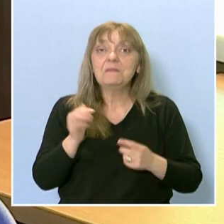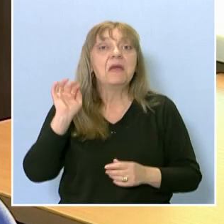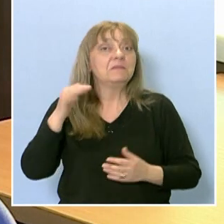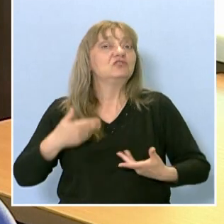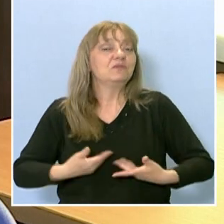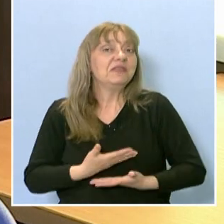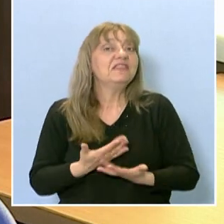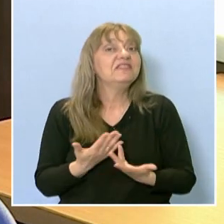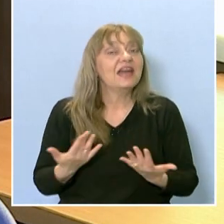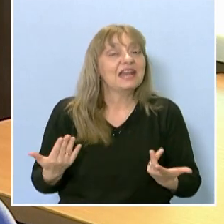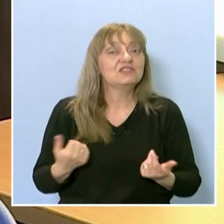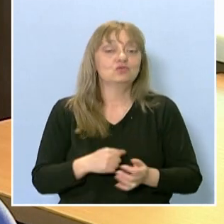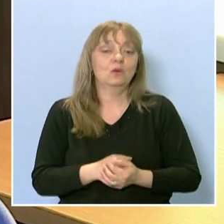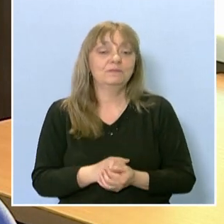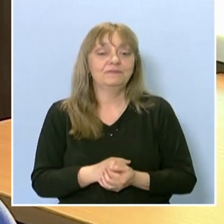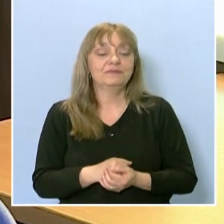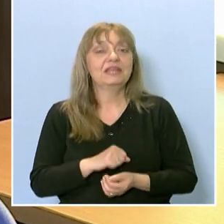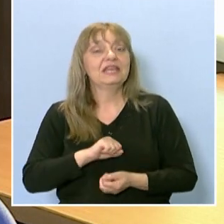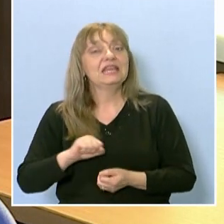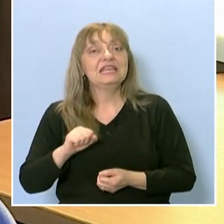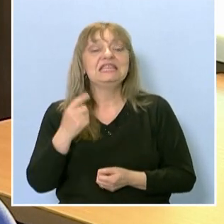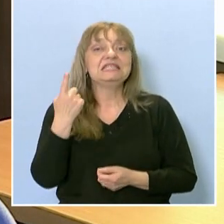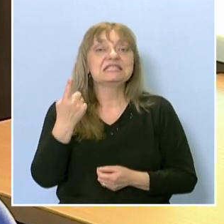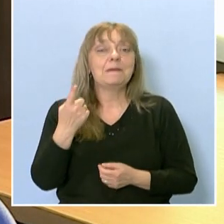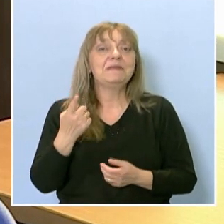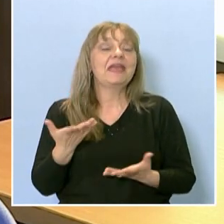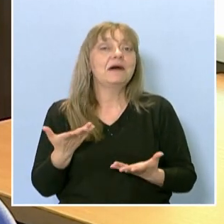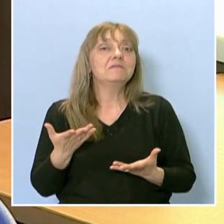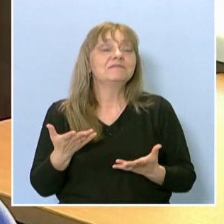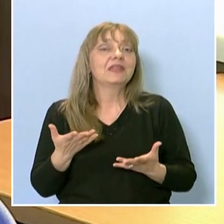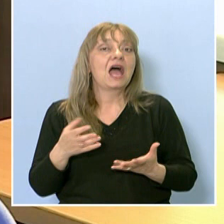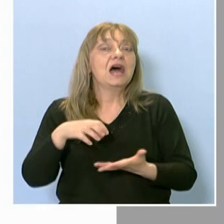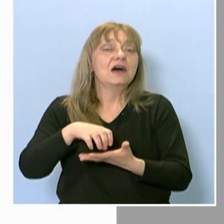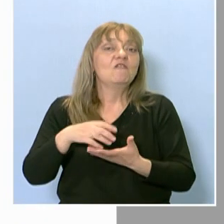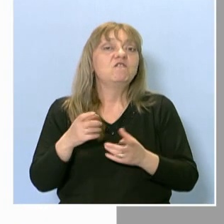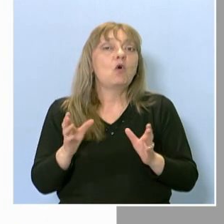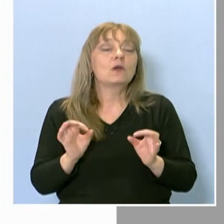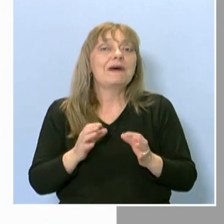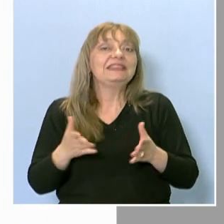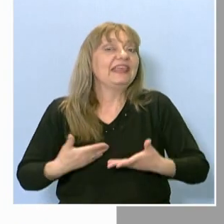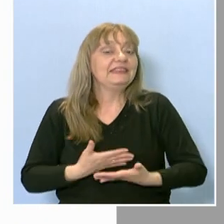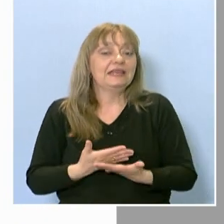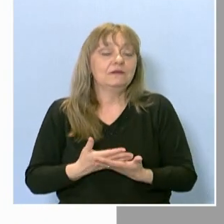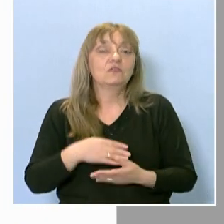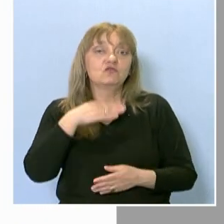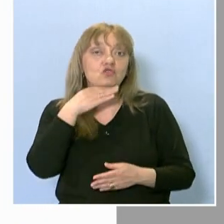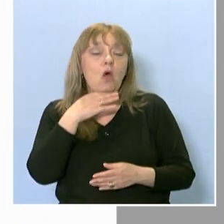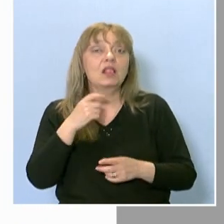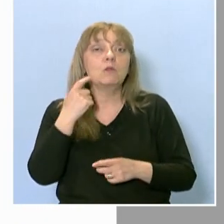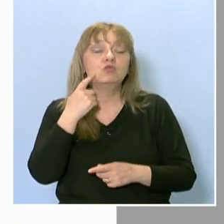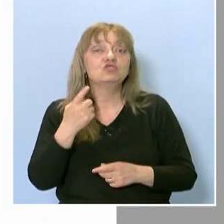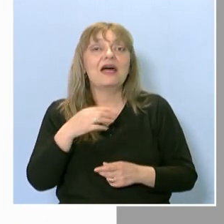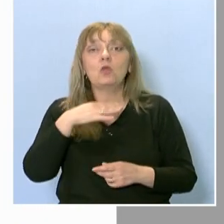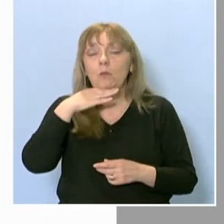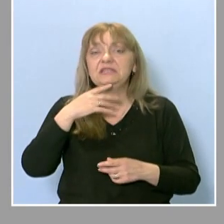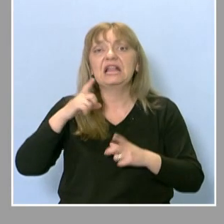интересно. И самия формат е доста интересен. В школата Божана вече е опитала снимане,